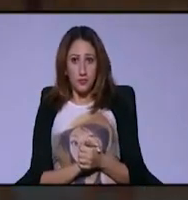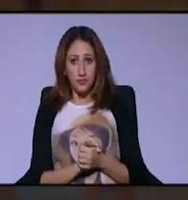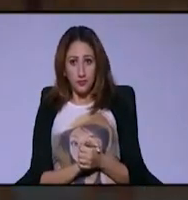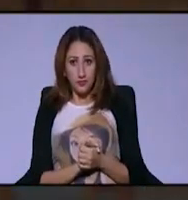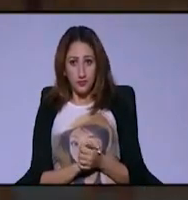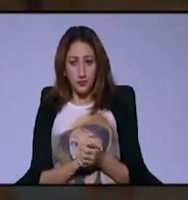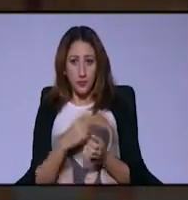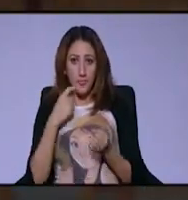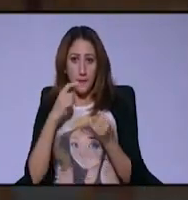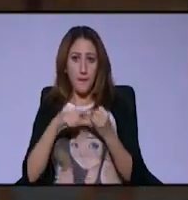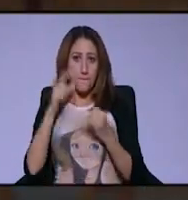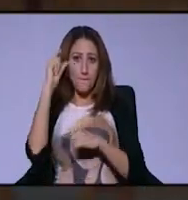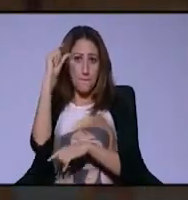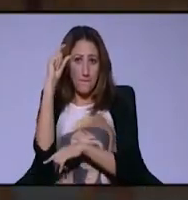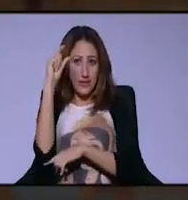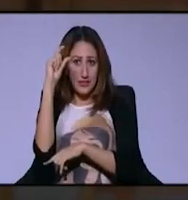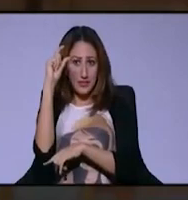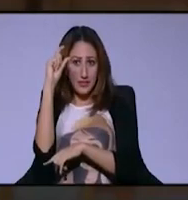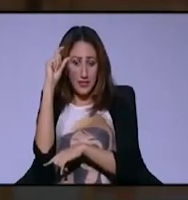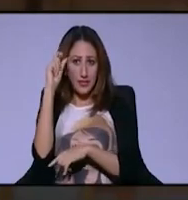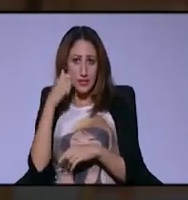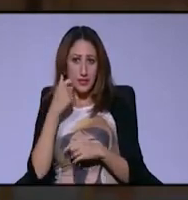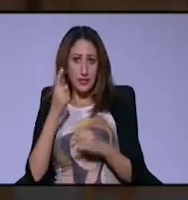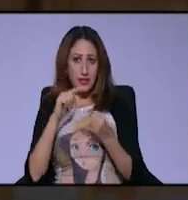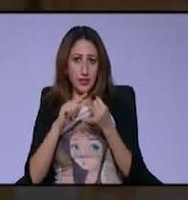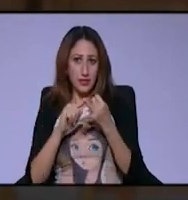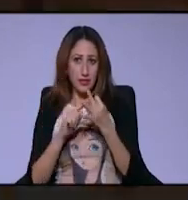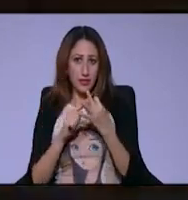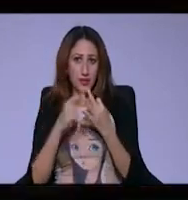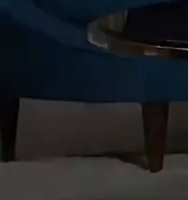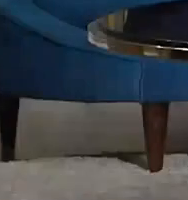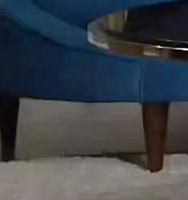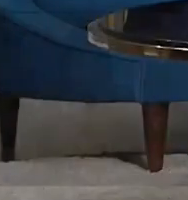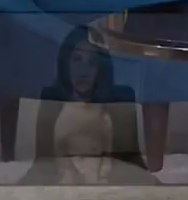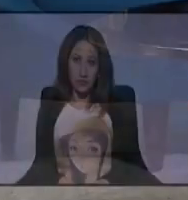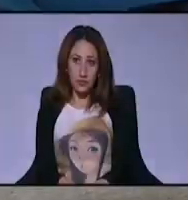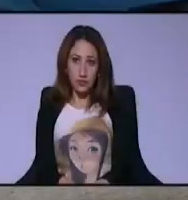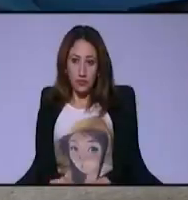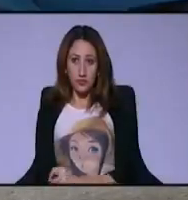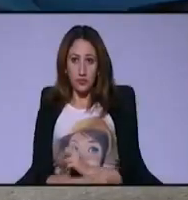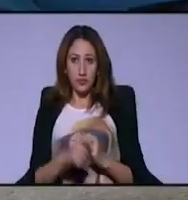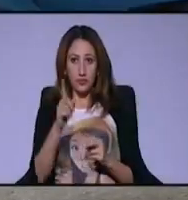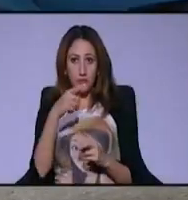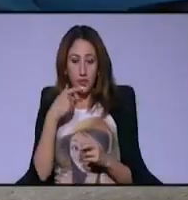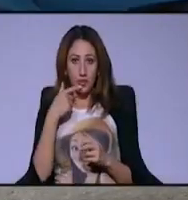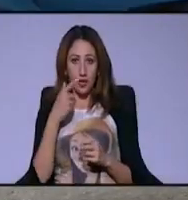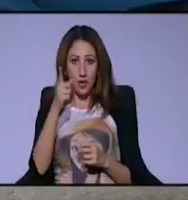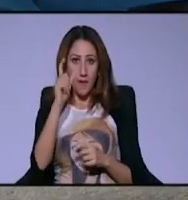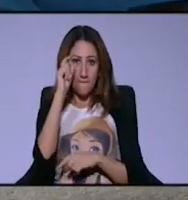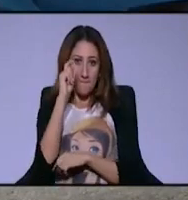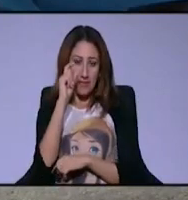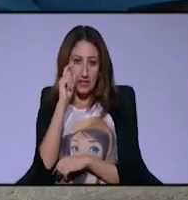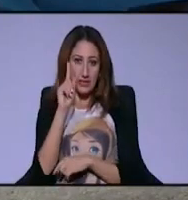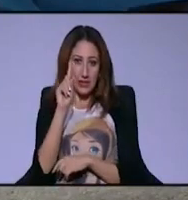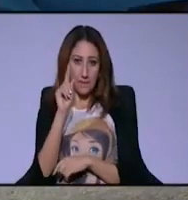عندنا القبلتين، نعم، ومسجد أبي ذر، نعم، ومسجد بني حرام. غزوة الأحزاب زي ما قال الأستاذ مجدي قال